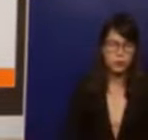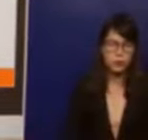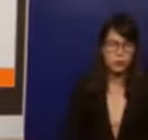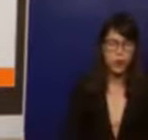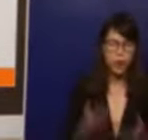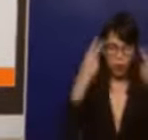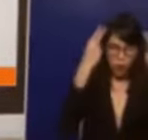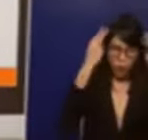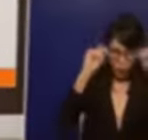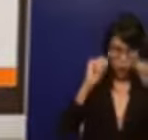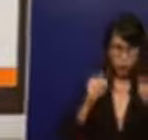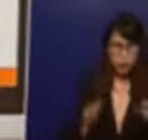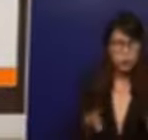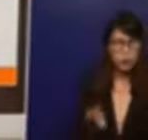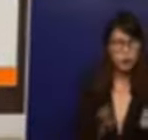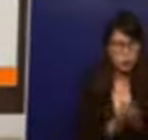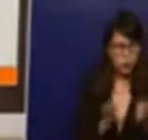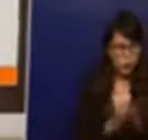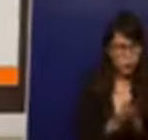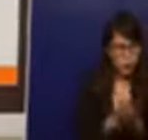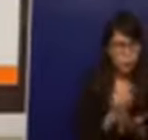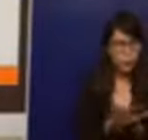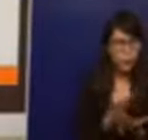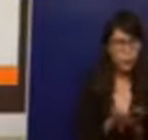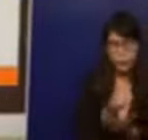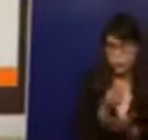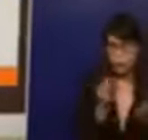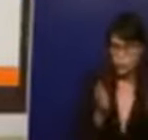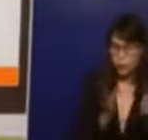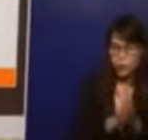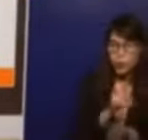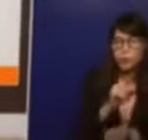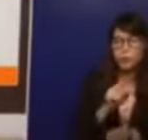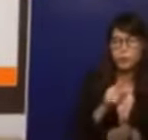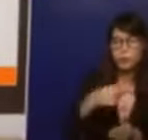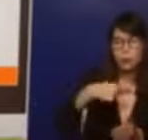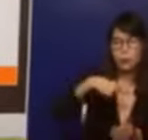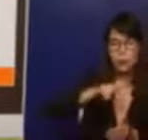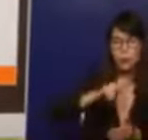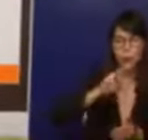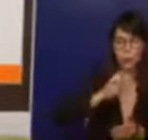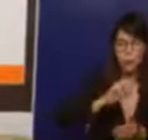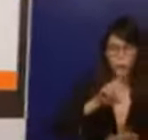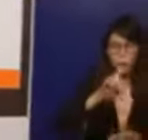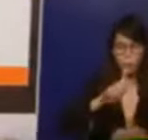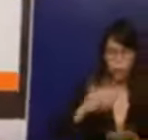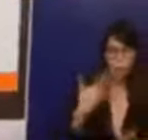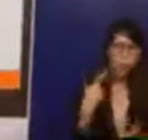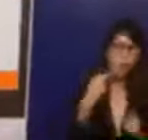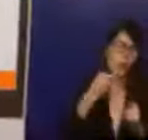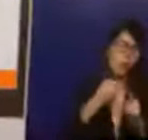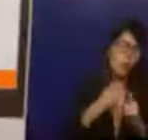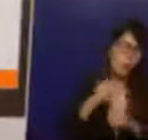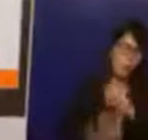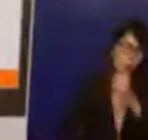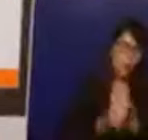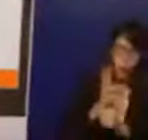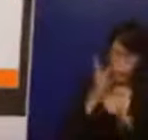ได้นำไปรวมเป็นรายได้พึงประเมินเพื่อคำนวณภาษีในแบบฟอร์มพงศ. 90ของตัวเองมา6ปีแล้วค่ะ